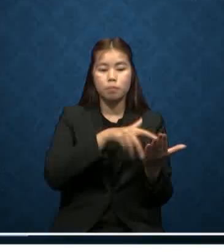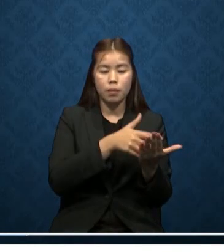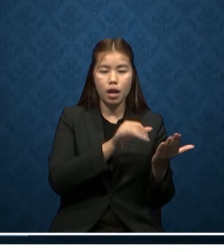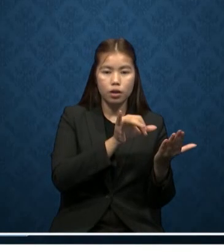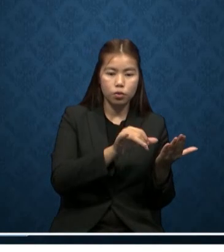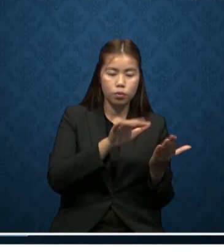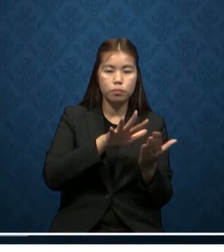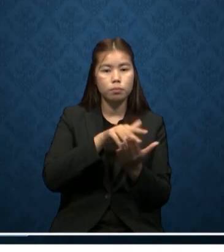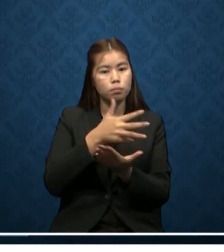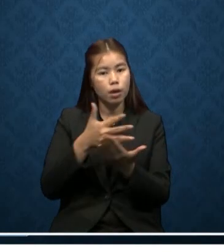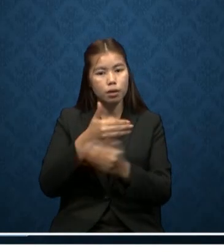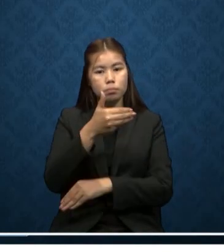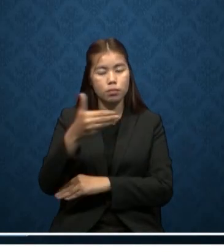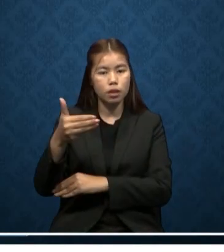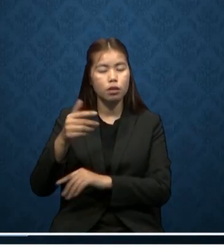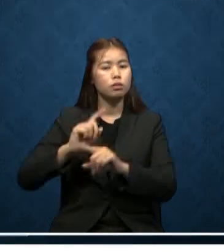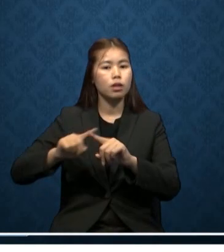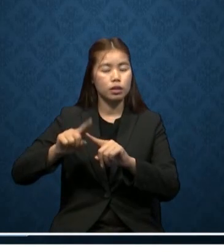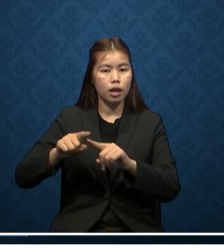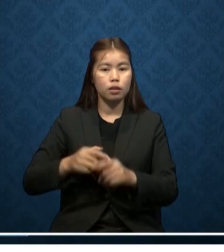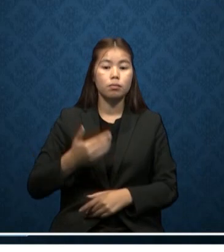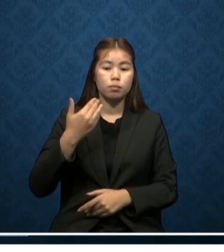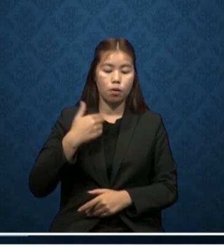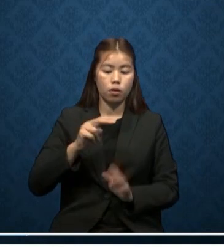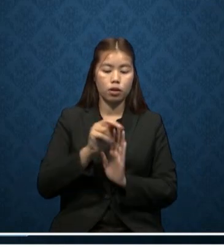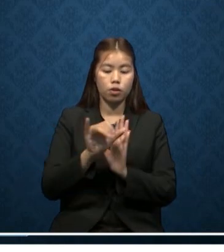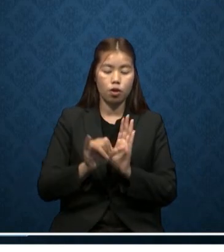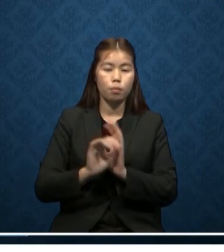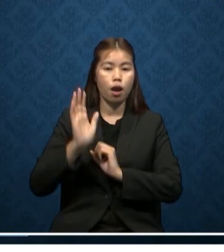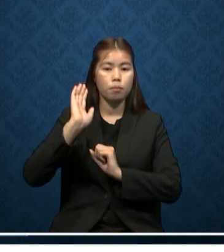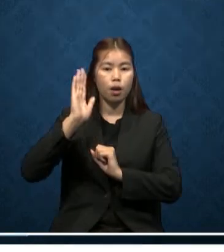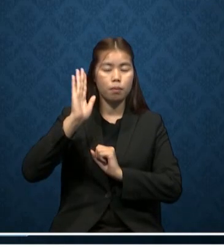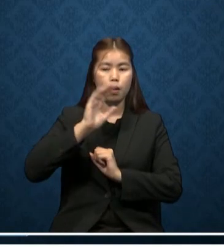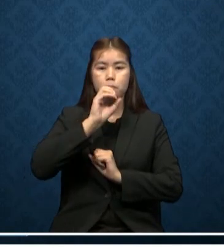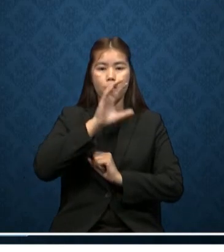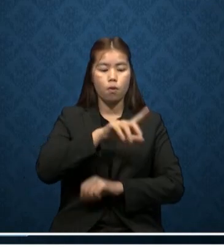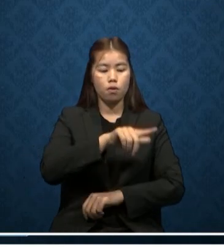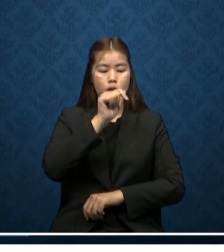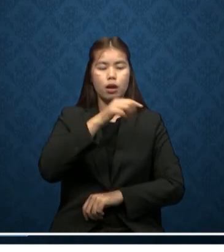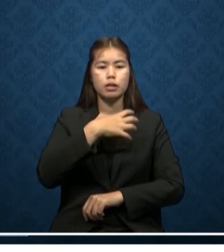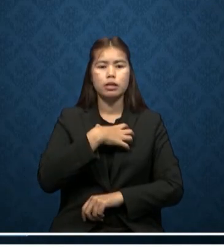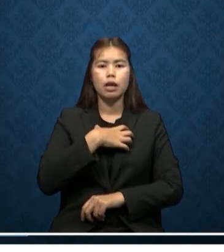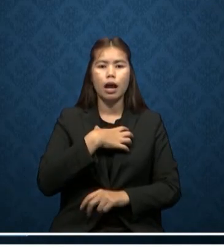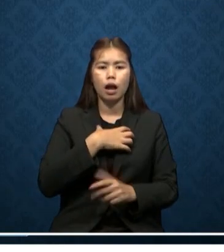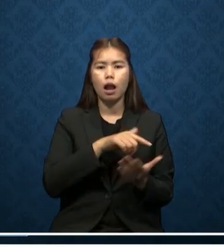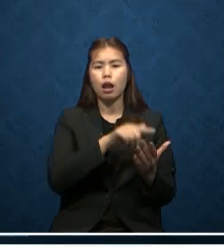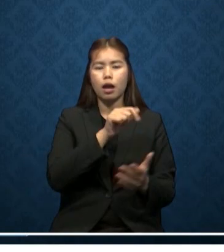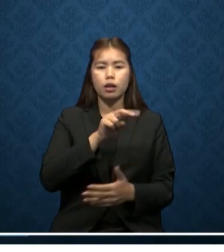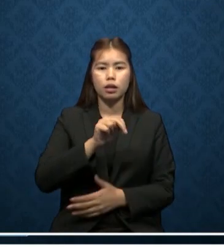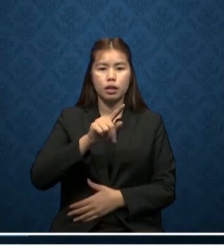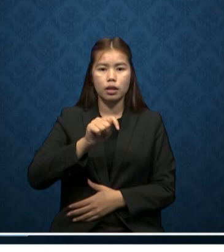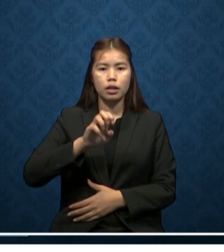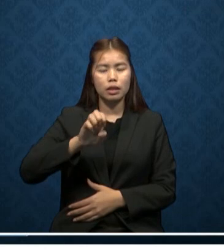ด้วยในคราวแถลงนโยบายของรัฐบาลใหม่ท่านบอกว่าท่านจะยึดหลักนิติรัฐจะฟื้นฟูหลัก